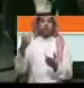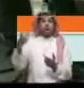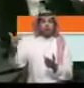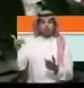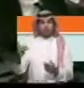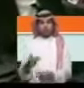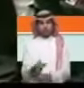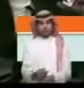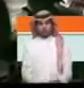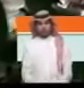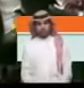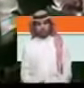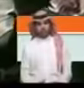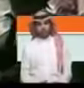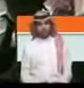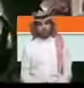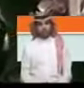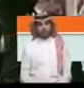والغربية.